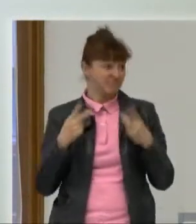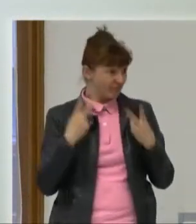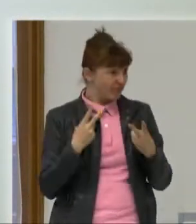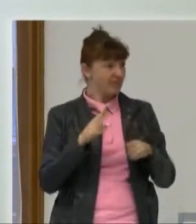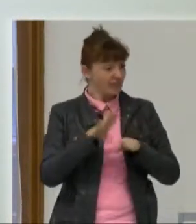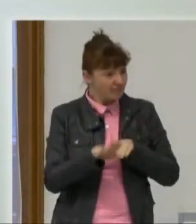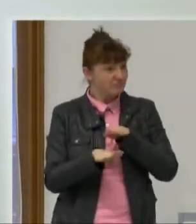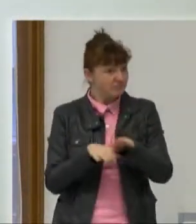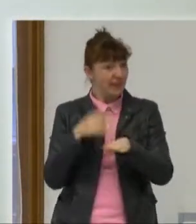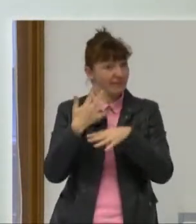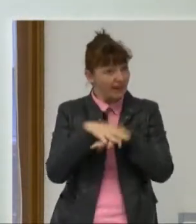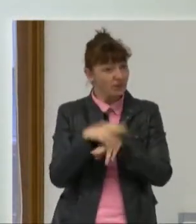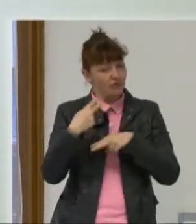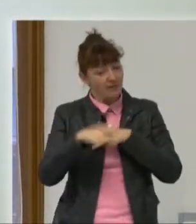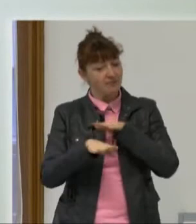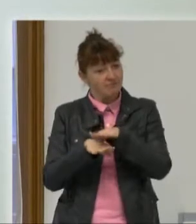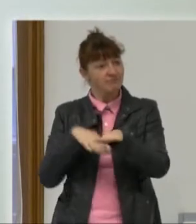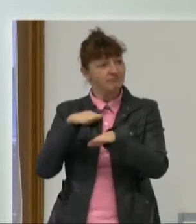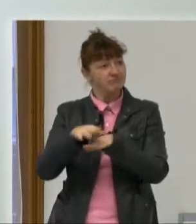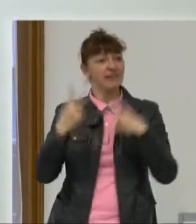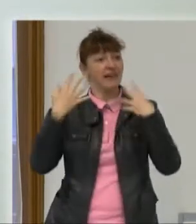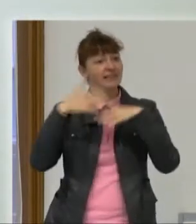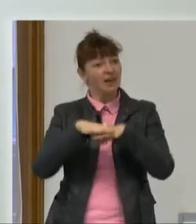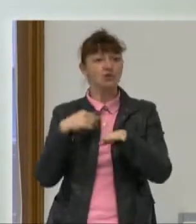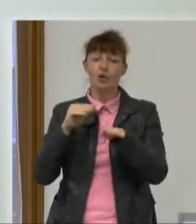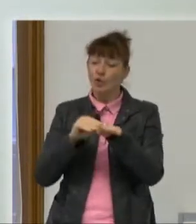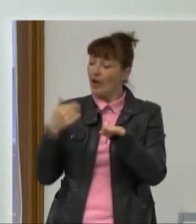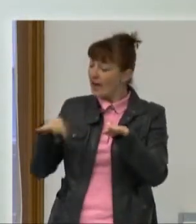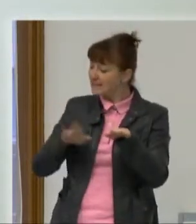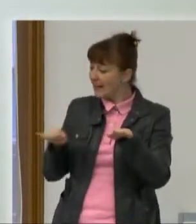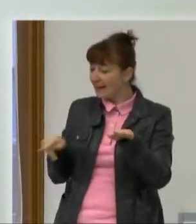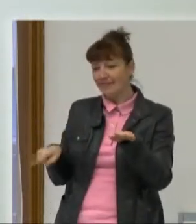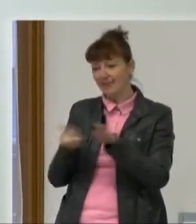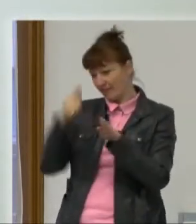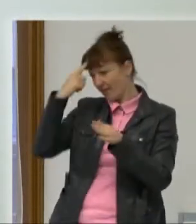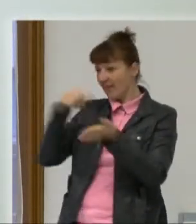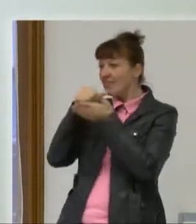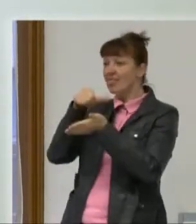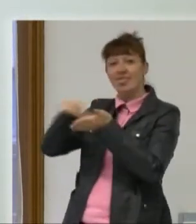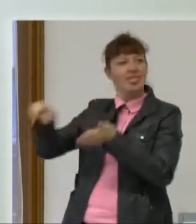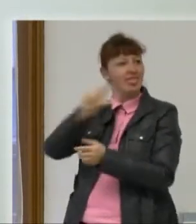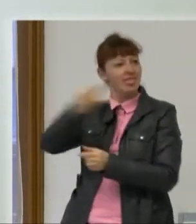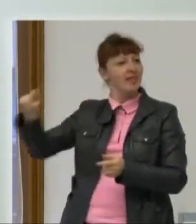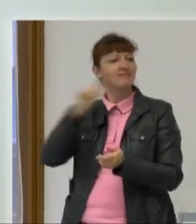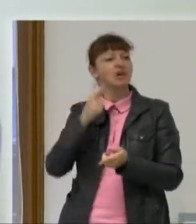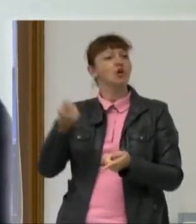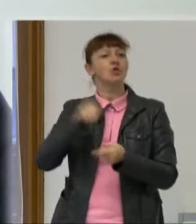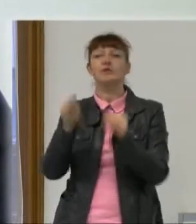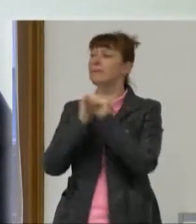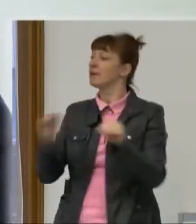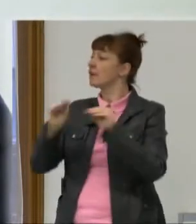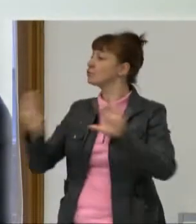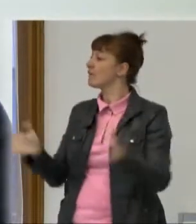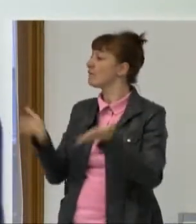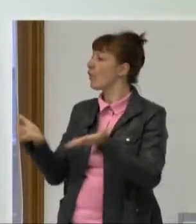Weiterentwicklung der Integration zu machen. In der Integration hängen wir noch immer einzelnen Kindern das Etikett sonderpädagogischer Förderbedarf um, damit